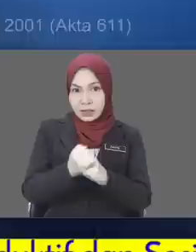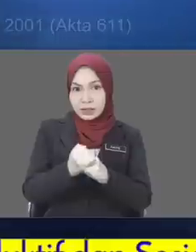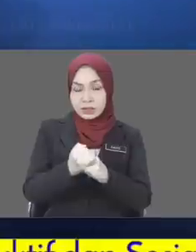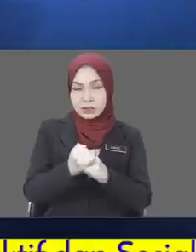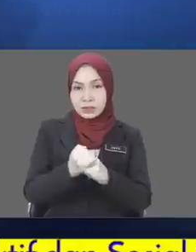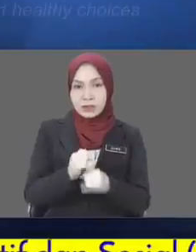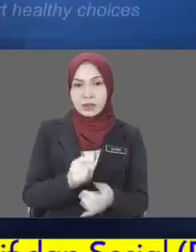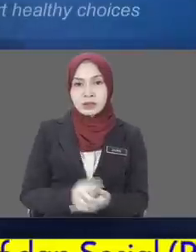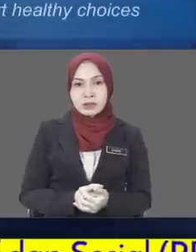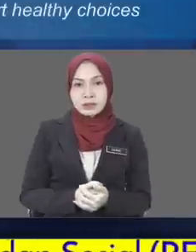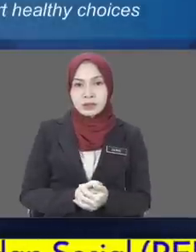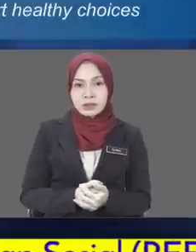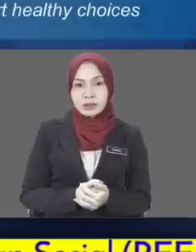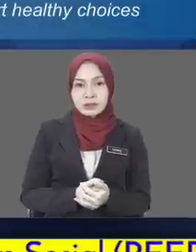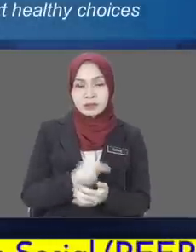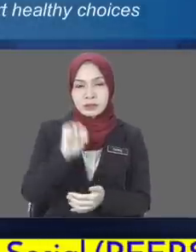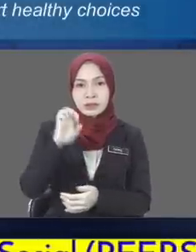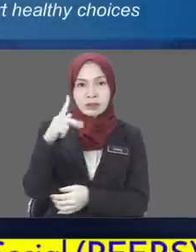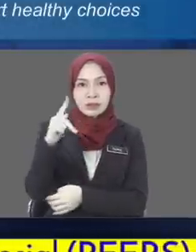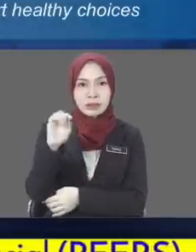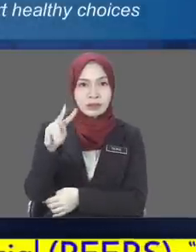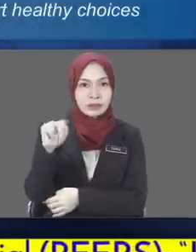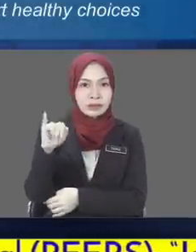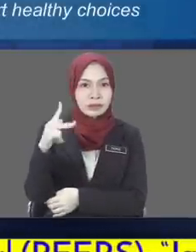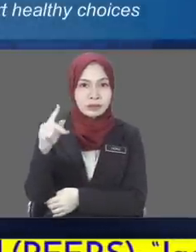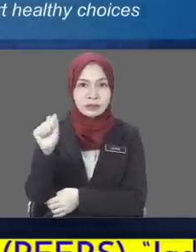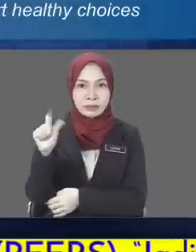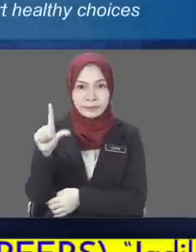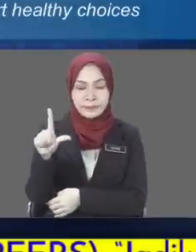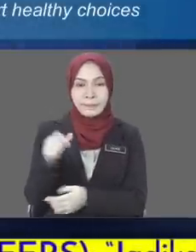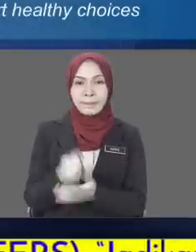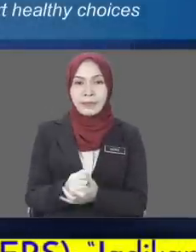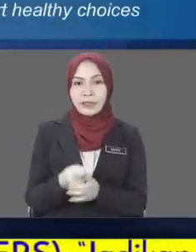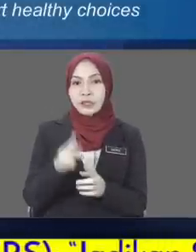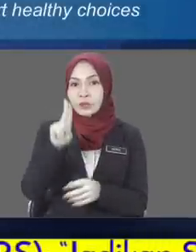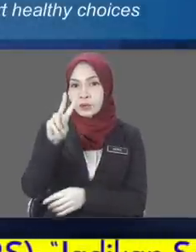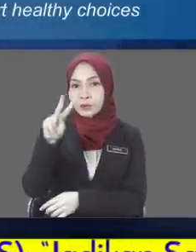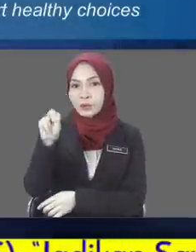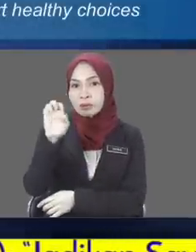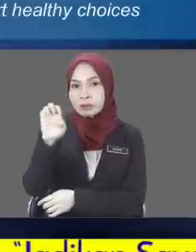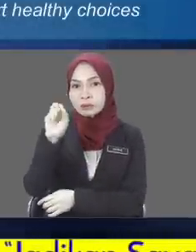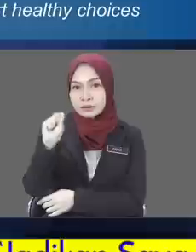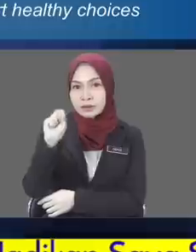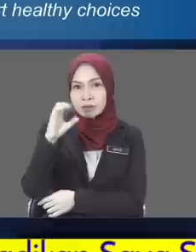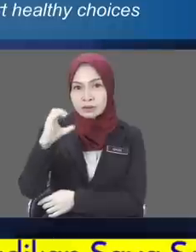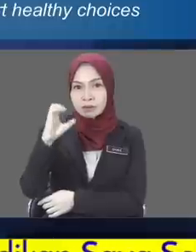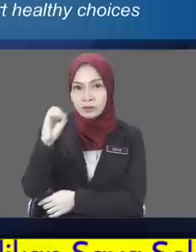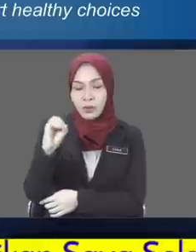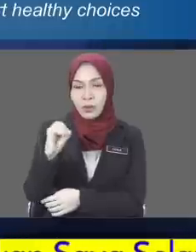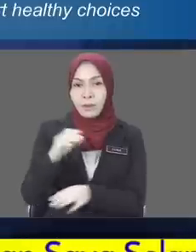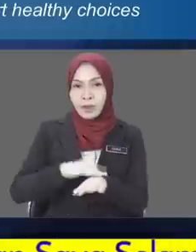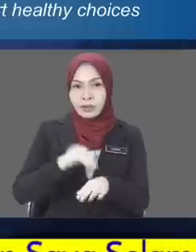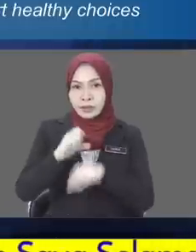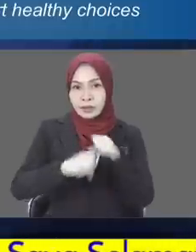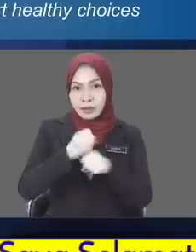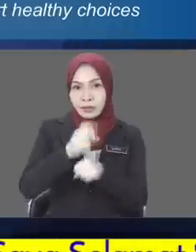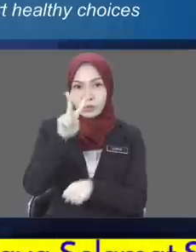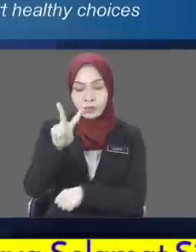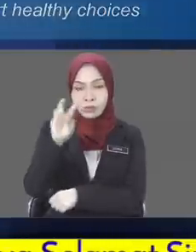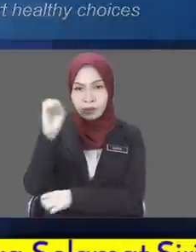termasuklah internasional teknikal keadaan UNESCO pada tahun